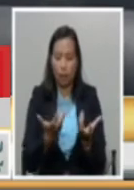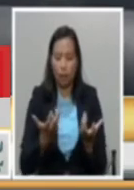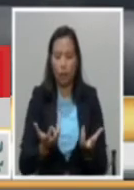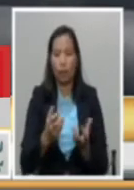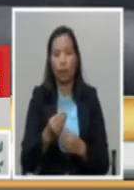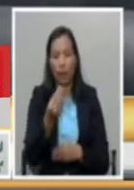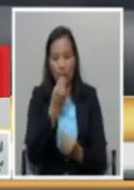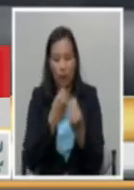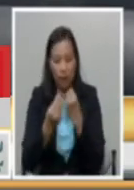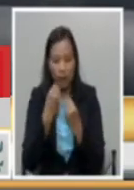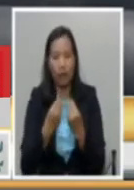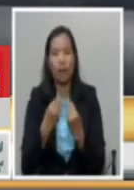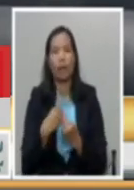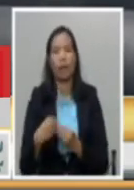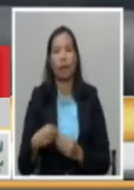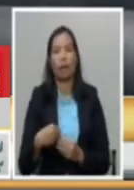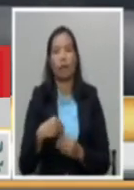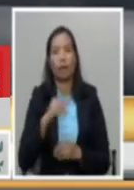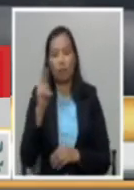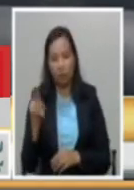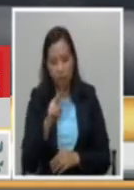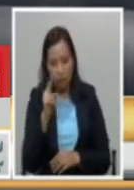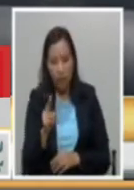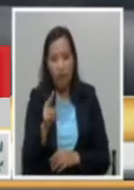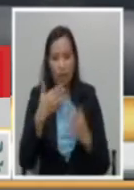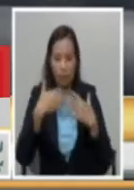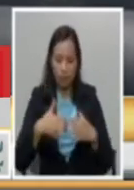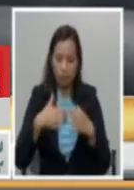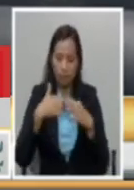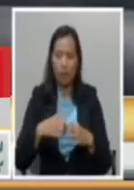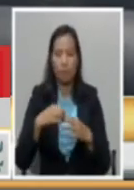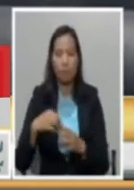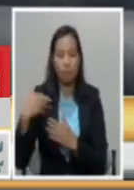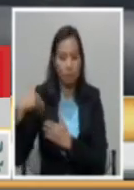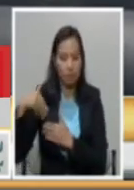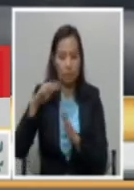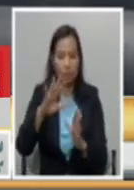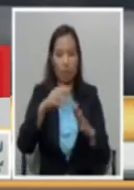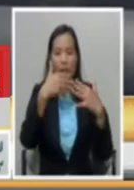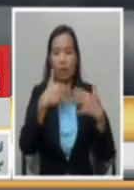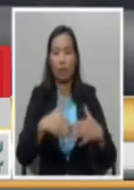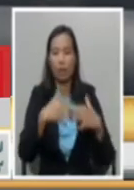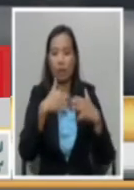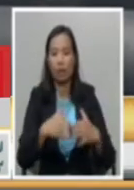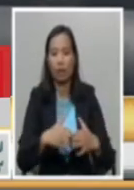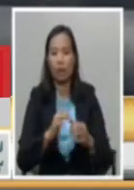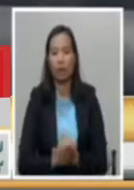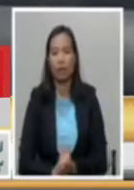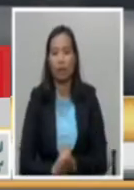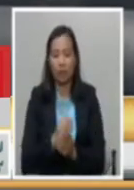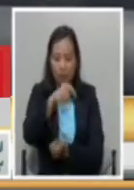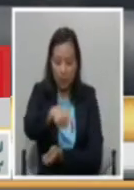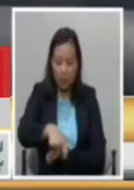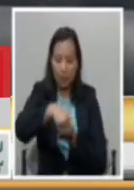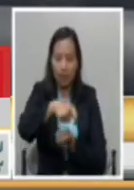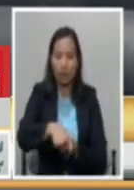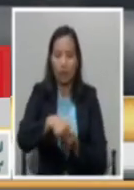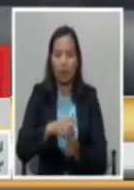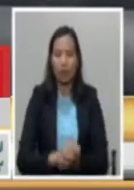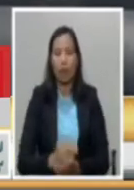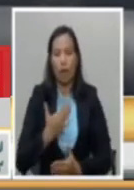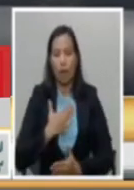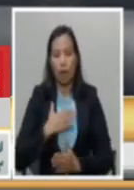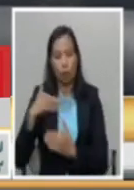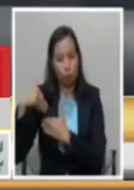ภายในประเทศอย่างเดียวครับเราผลิตสินค้าไม่ว่าจะเป็นภาคอุตสาหกรรมไม่ว่าจะเป็นภาคการเกษตรเราส่ง